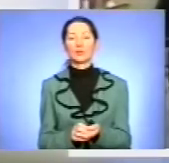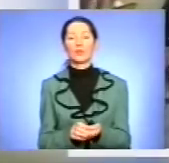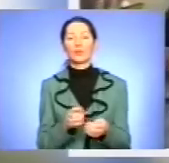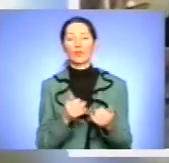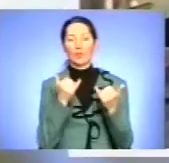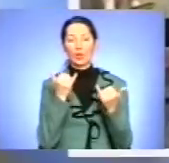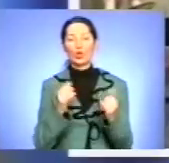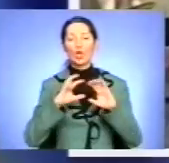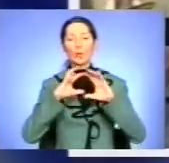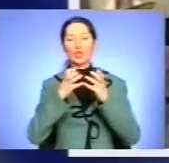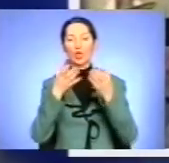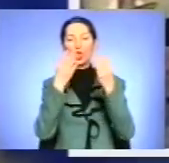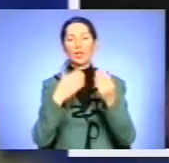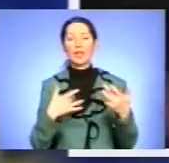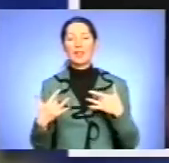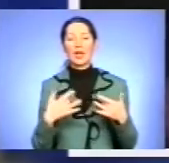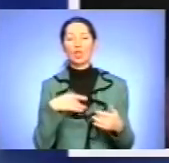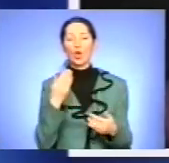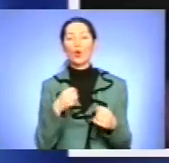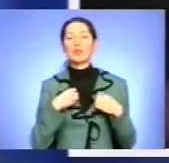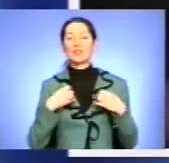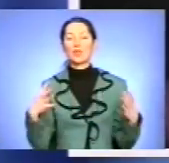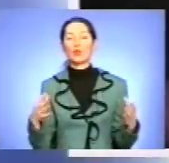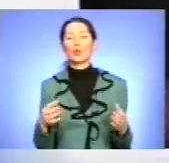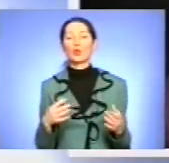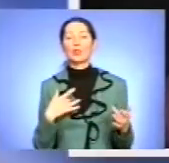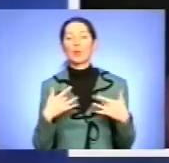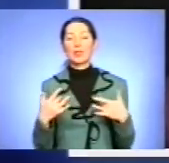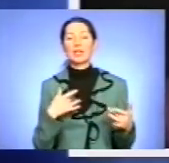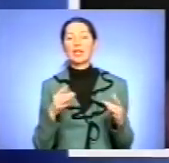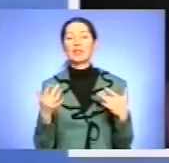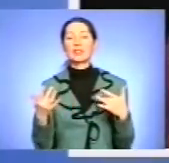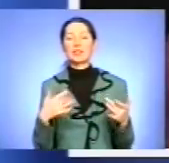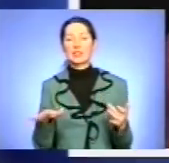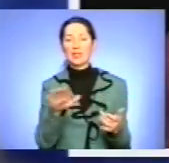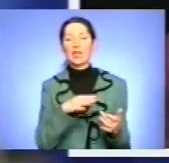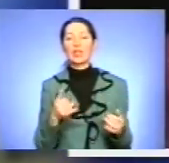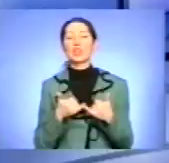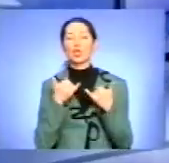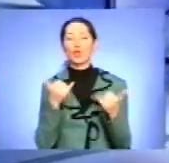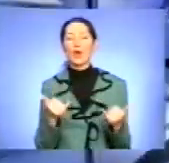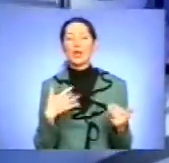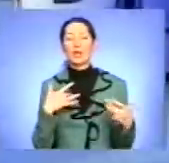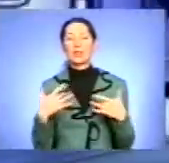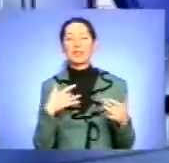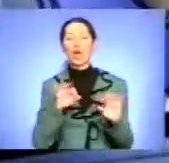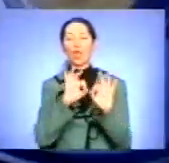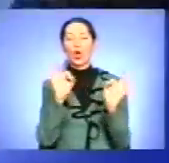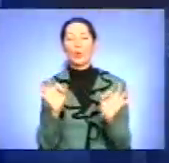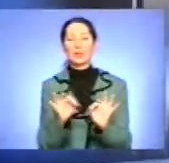Сьогодні Міжнародний день театру. Його святкують митці сцени і шанувальники театрального мистецтва.